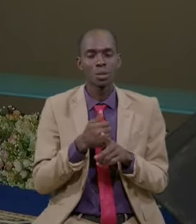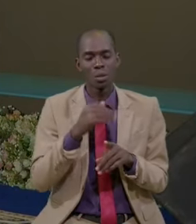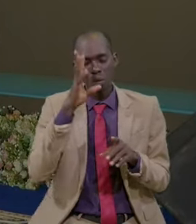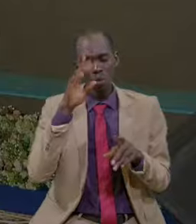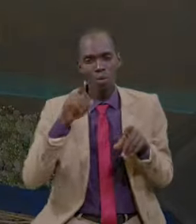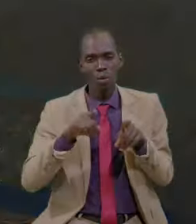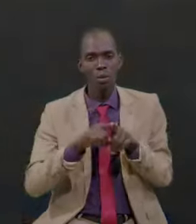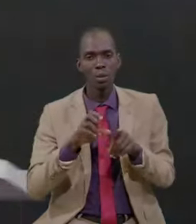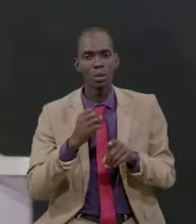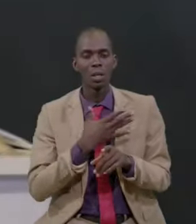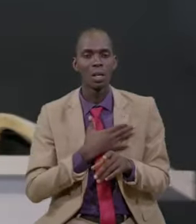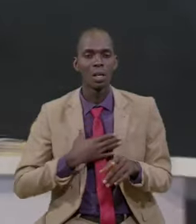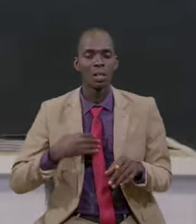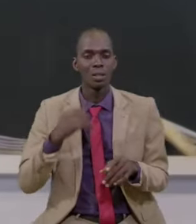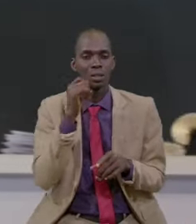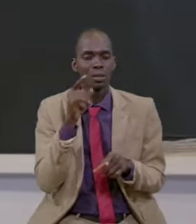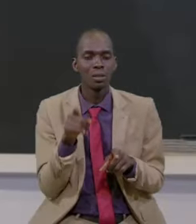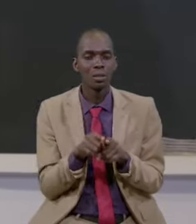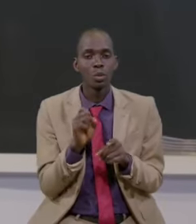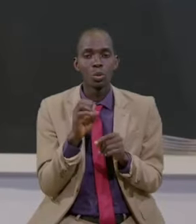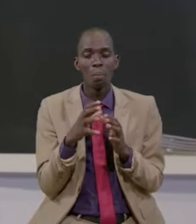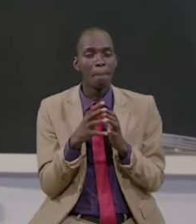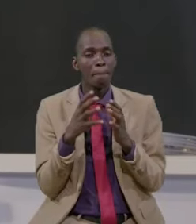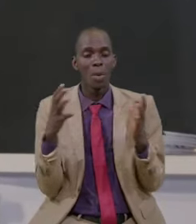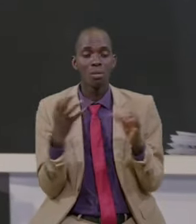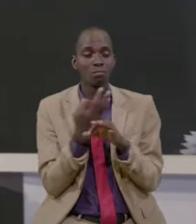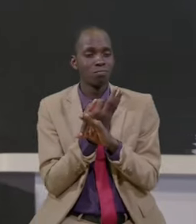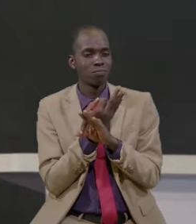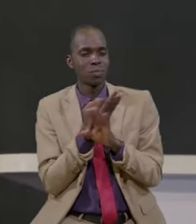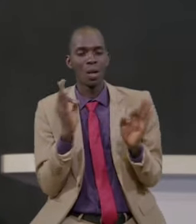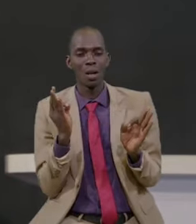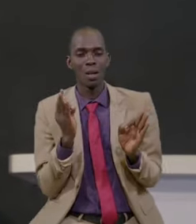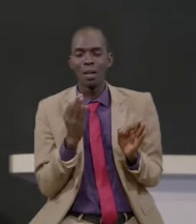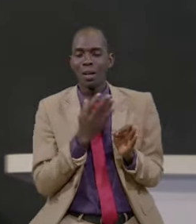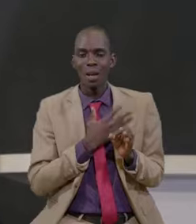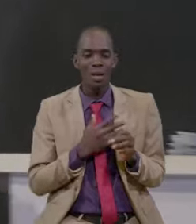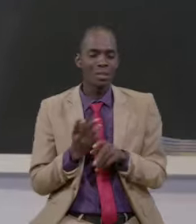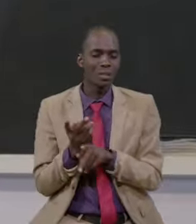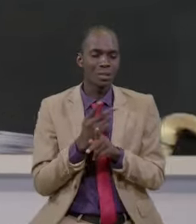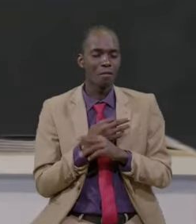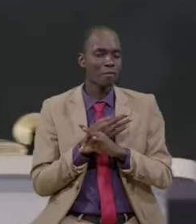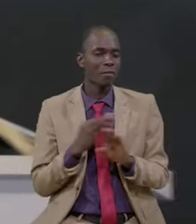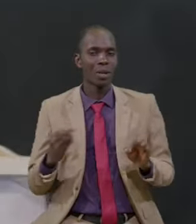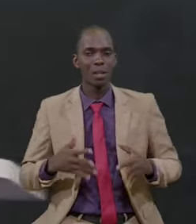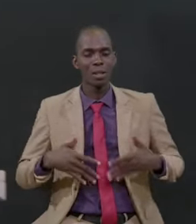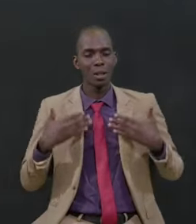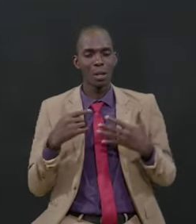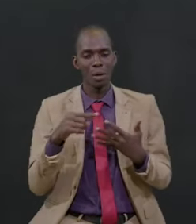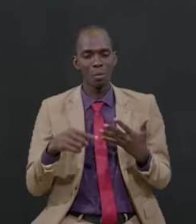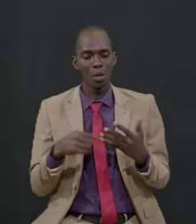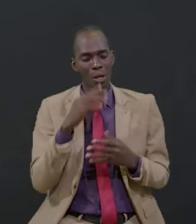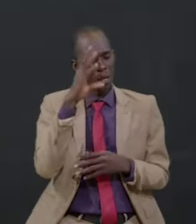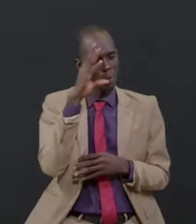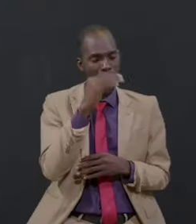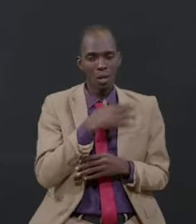des relations négligentes, frivoles, entre hommes et femmes, entre soi-disant frères